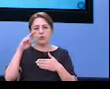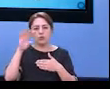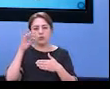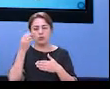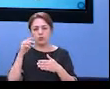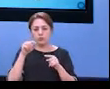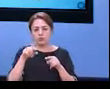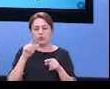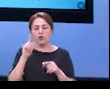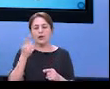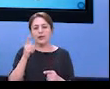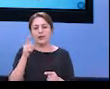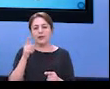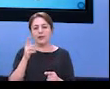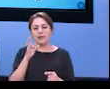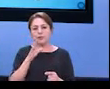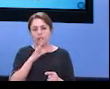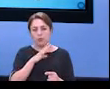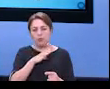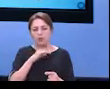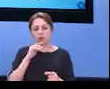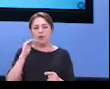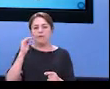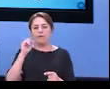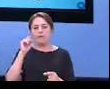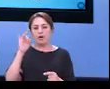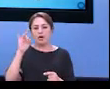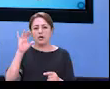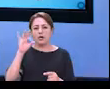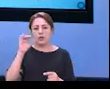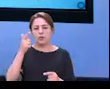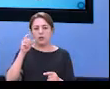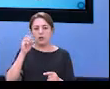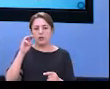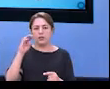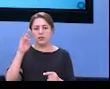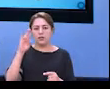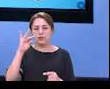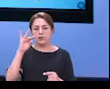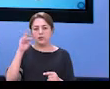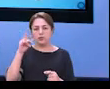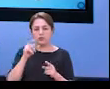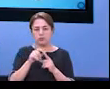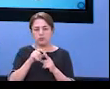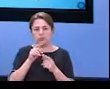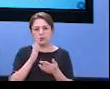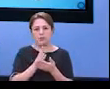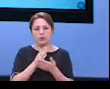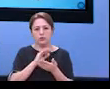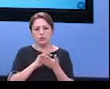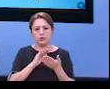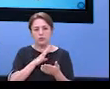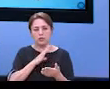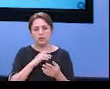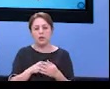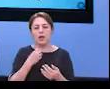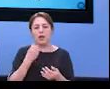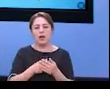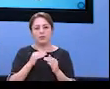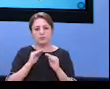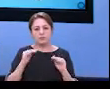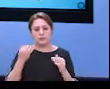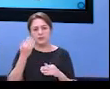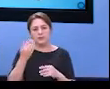Ushbu undosh g tovushi bo'lib, farog'atning so'zida ifodalangan. Aziz